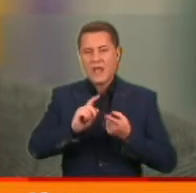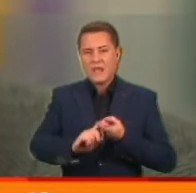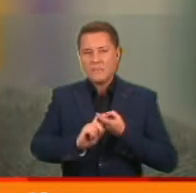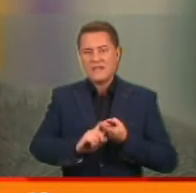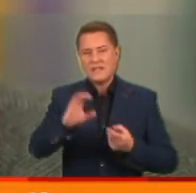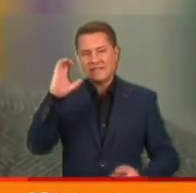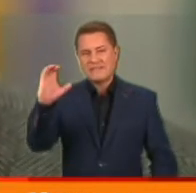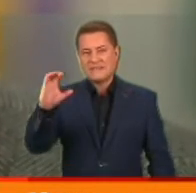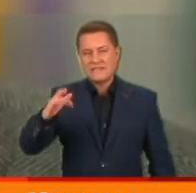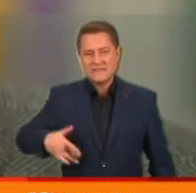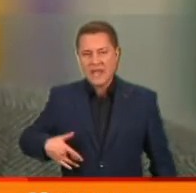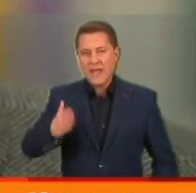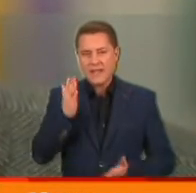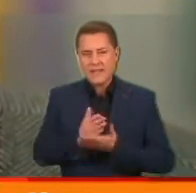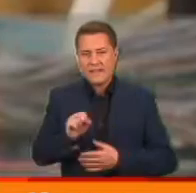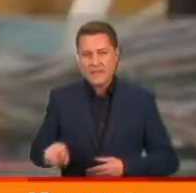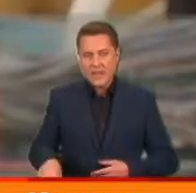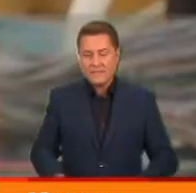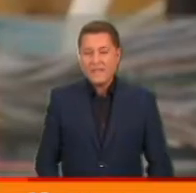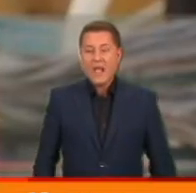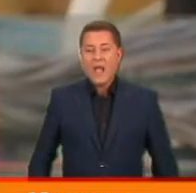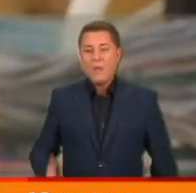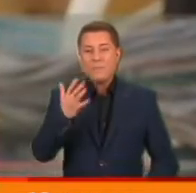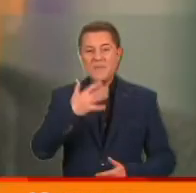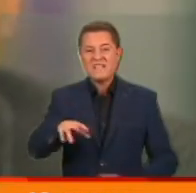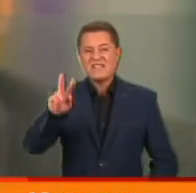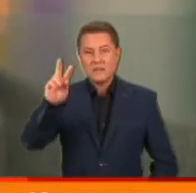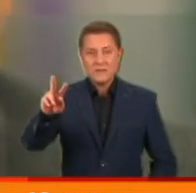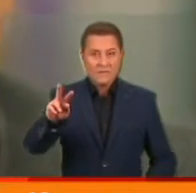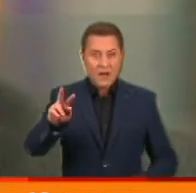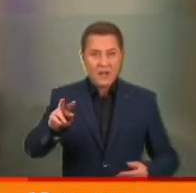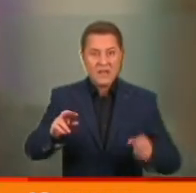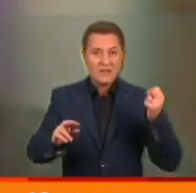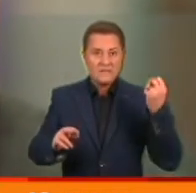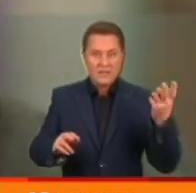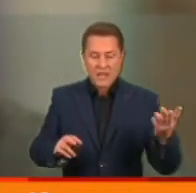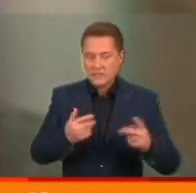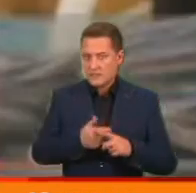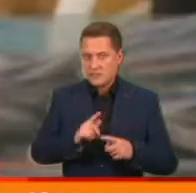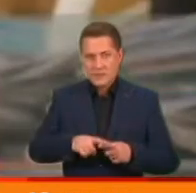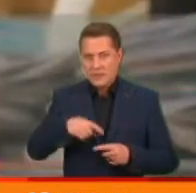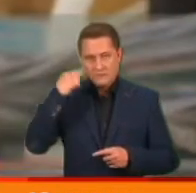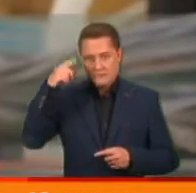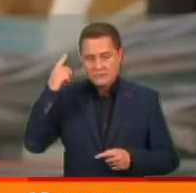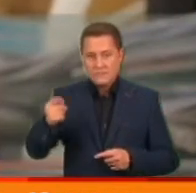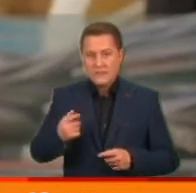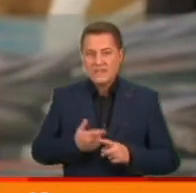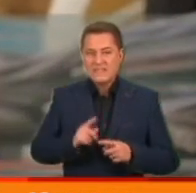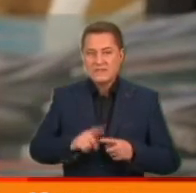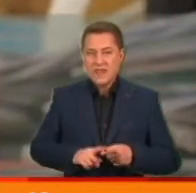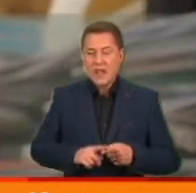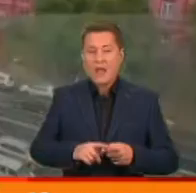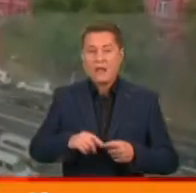в собі. Вірус гепатиту С. 52 і 12. Це не десь в інфекційній лікарні, це в